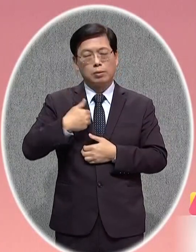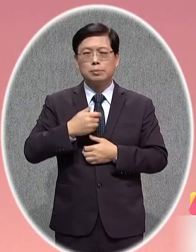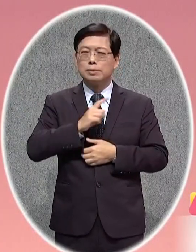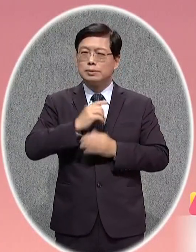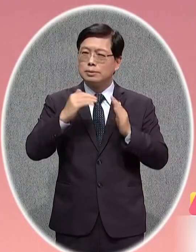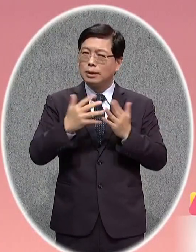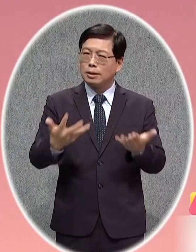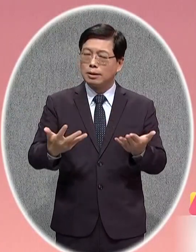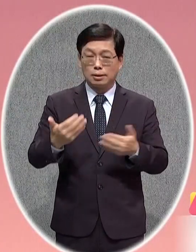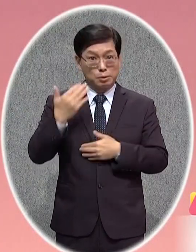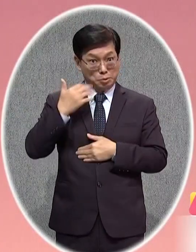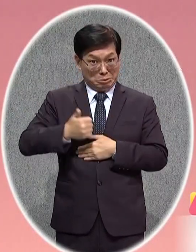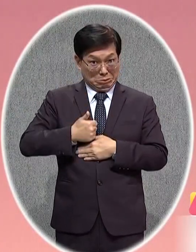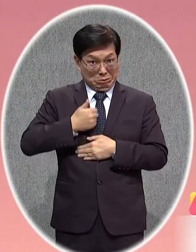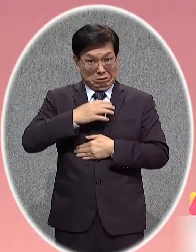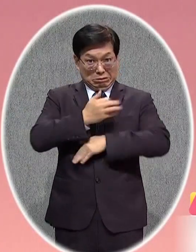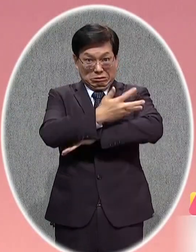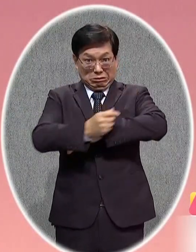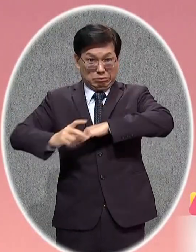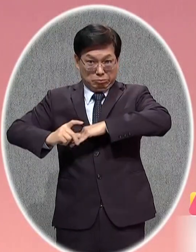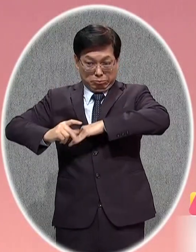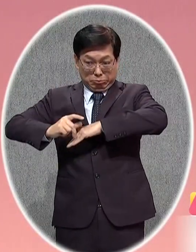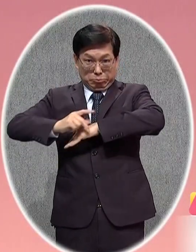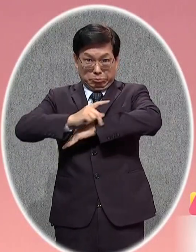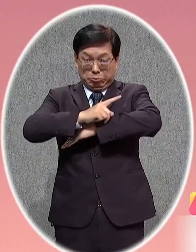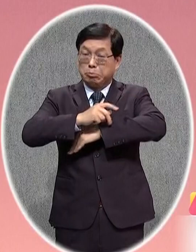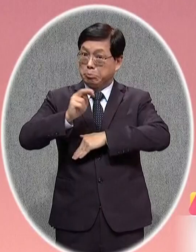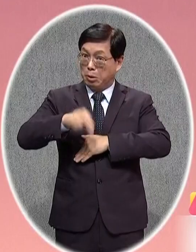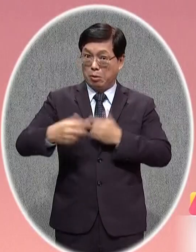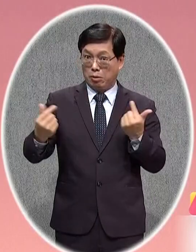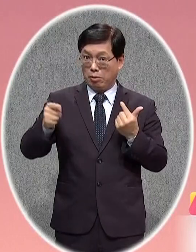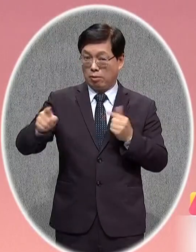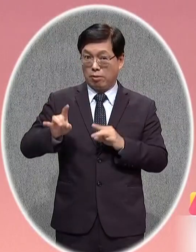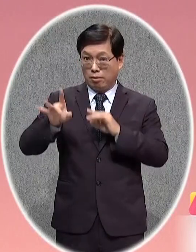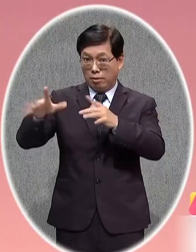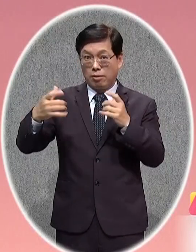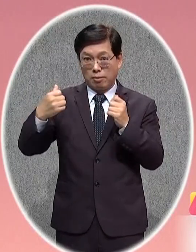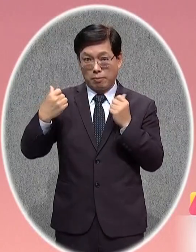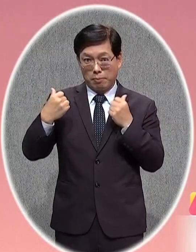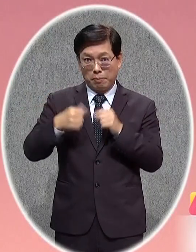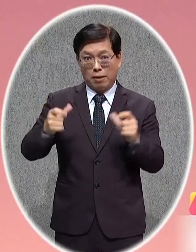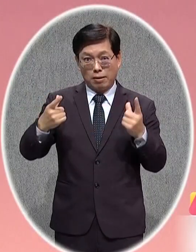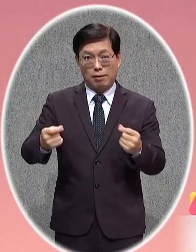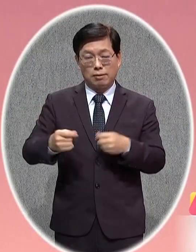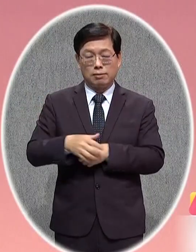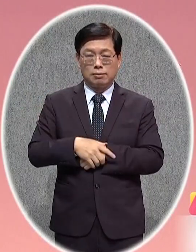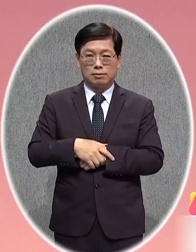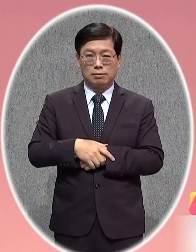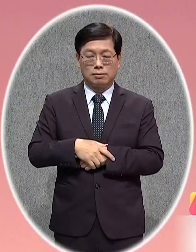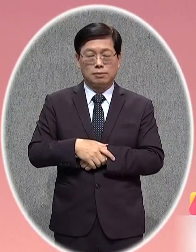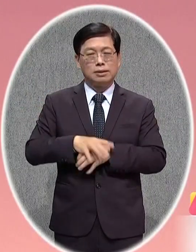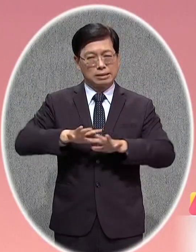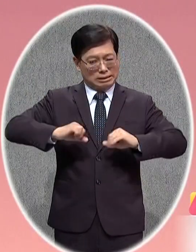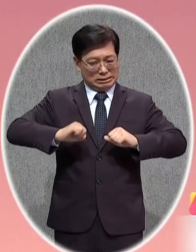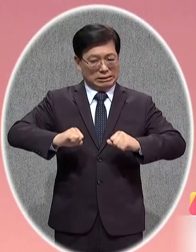蟹它要完成的这个生命史有没有办法能够顺利完成？所以健康的海岸线，